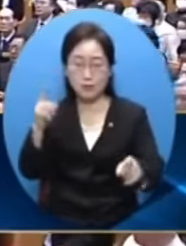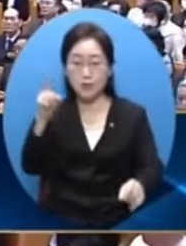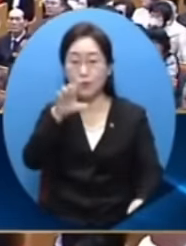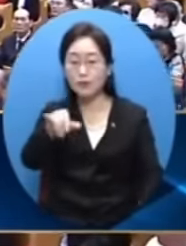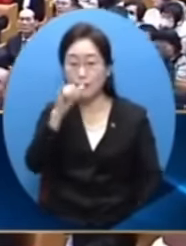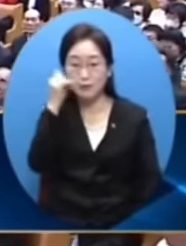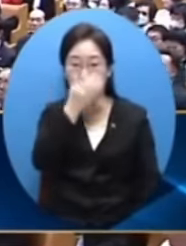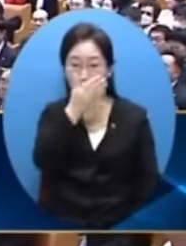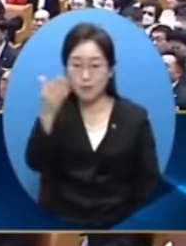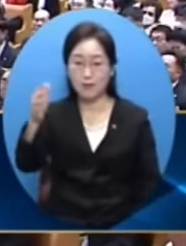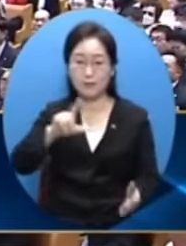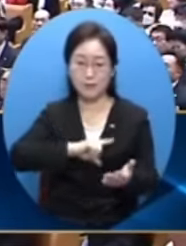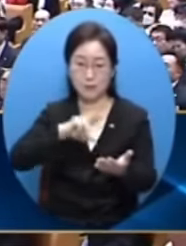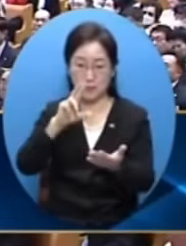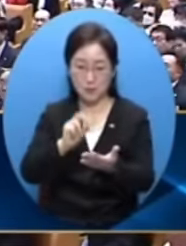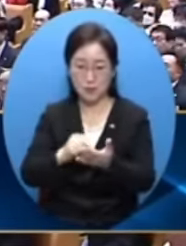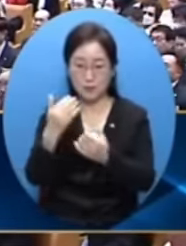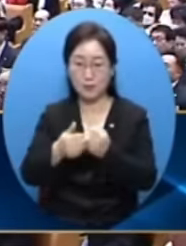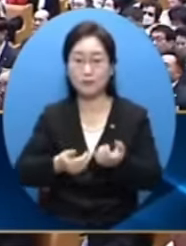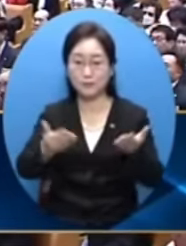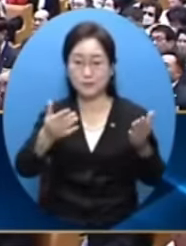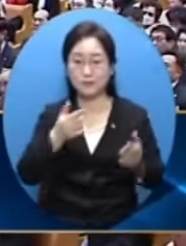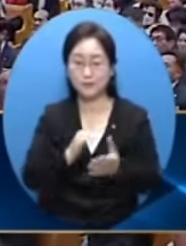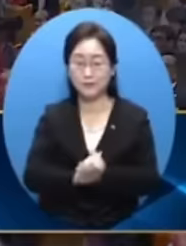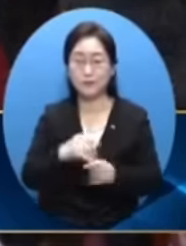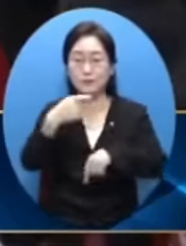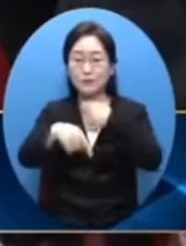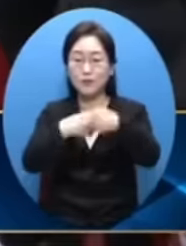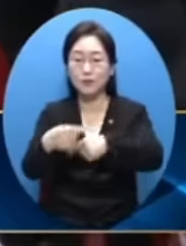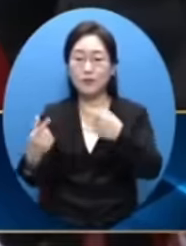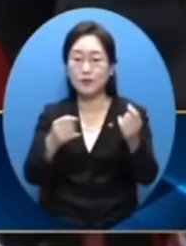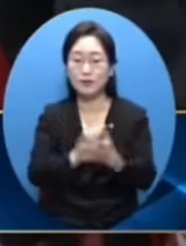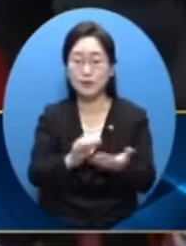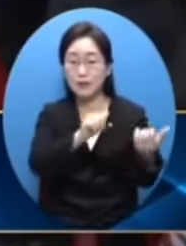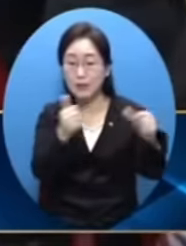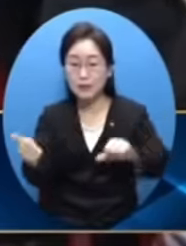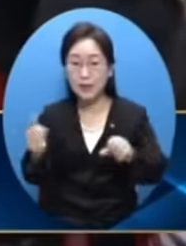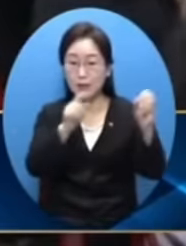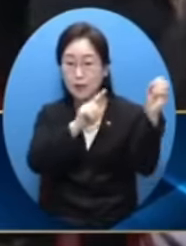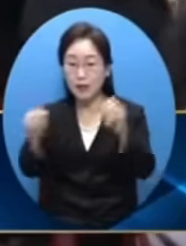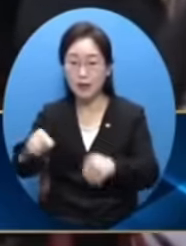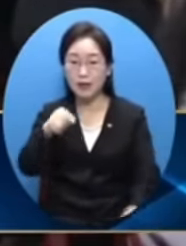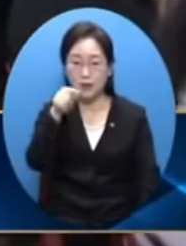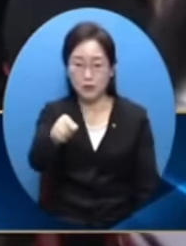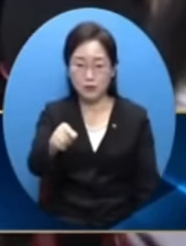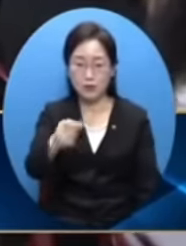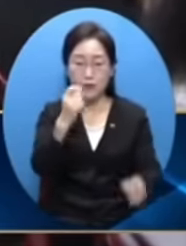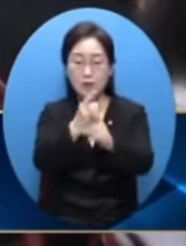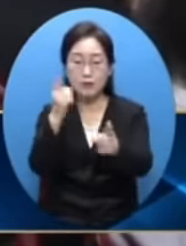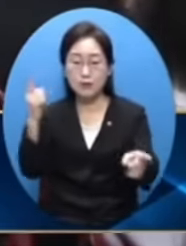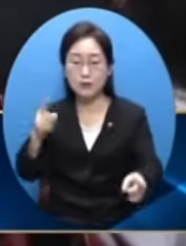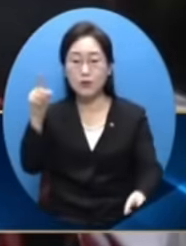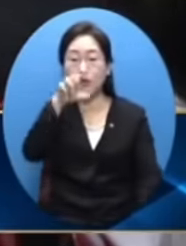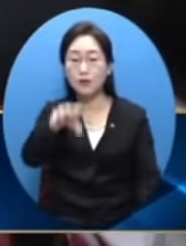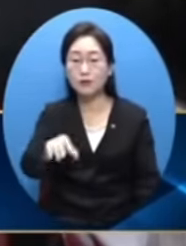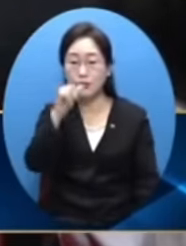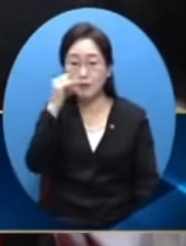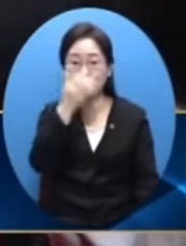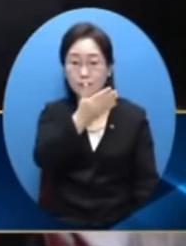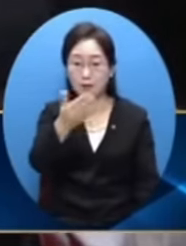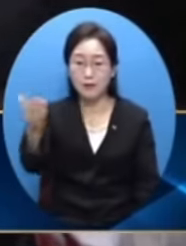제목으로 함께 말씀을 나누기 원합니다. 제목을 한번 따라해 주시기 바랍니다. 사망아 너의 승리가 어디 있느냐.